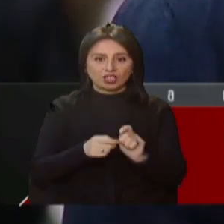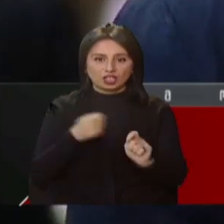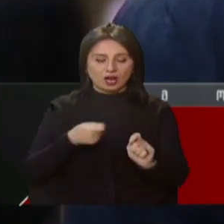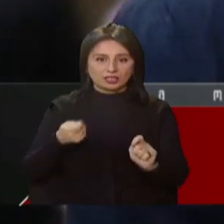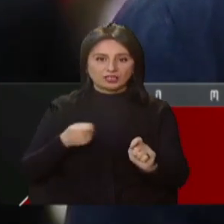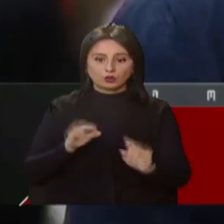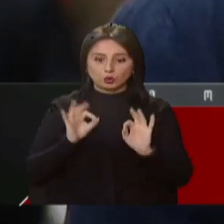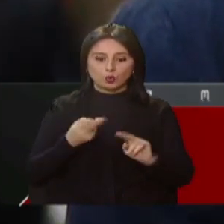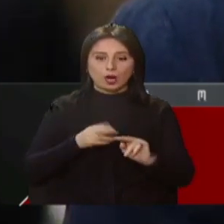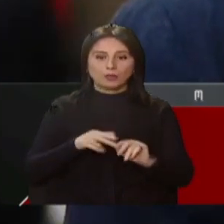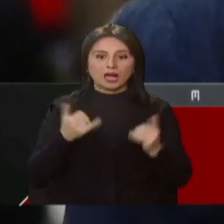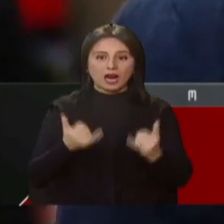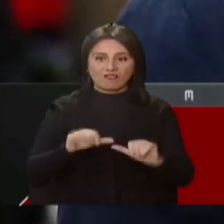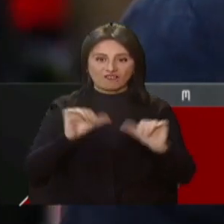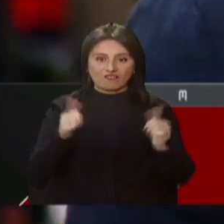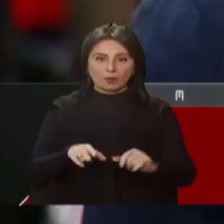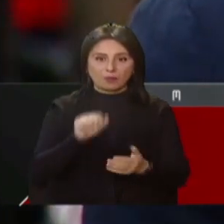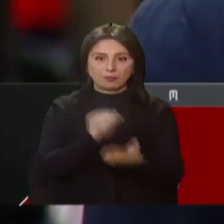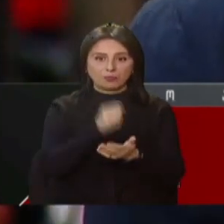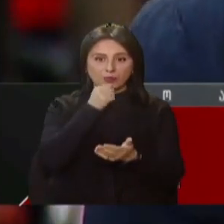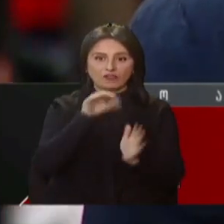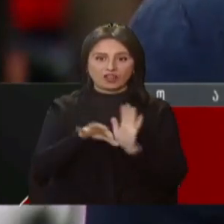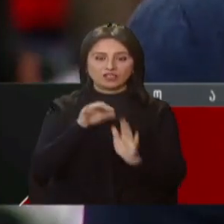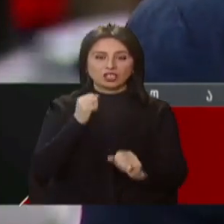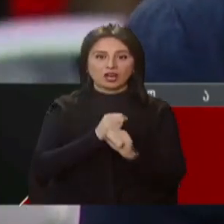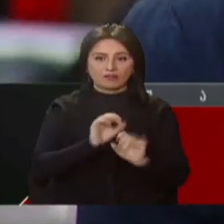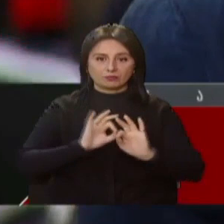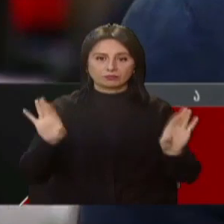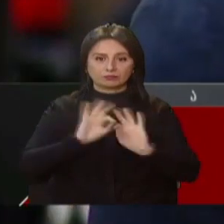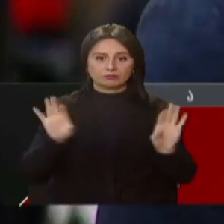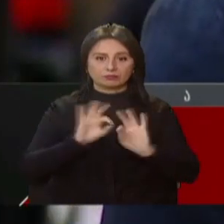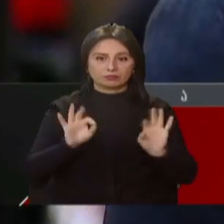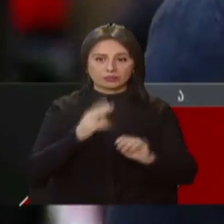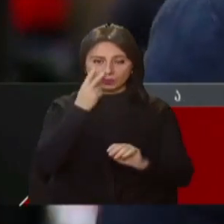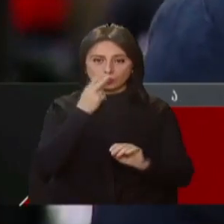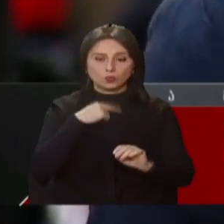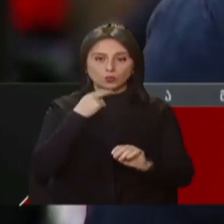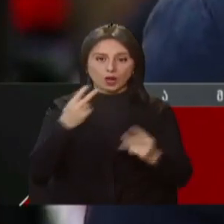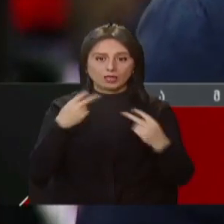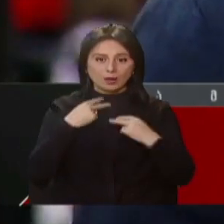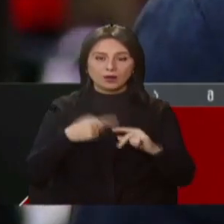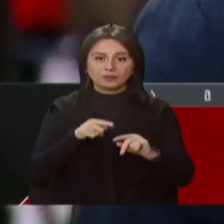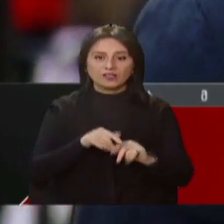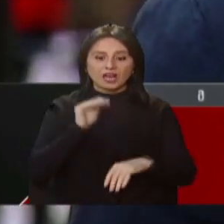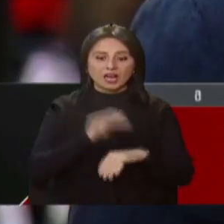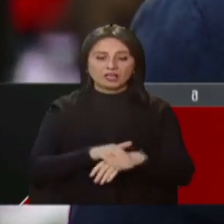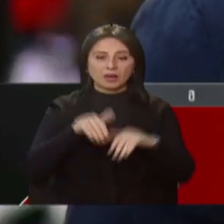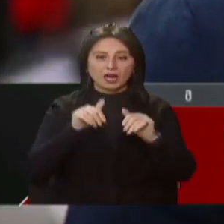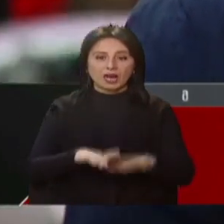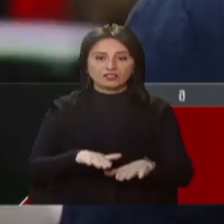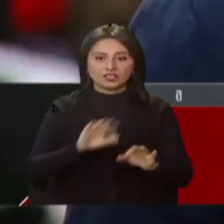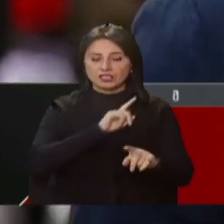გაწელილი. სწორედ ამიტომ ჩვენ ამ ფორმით, ამ ბრიფინგით ვარჩიეთ, რომ მოგვეხდინა ამ პროცესების ფორსირება და ფაქტია, რომ გადაწყვეტილება